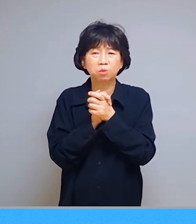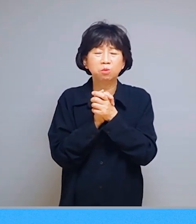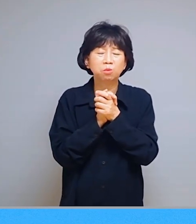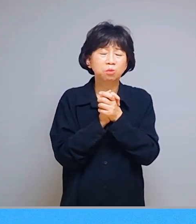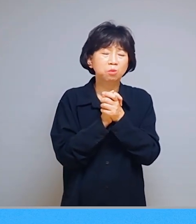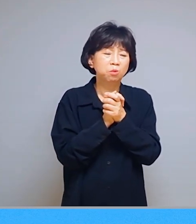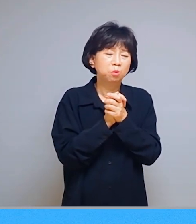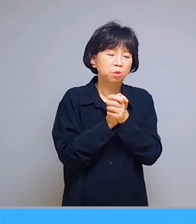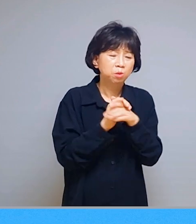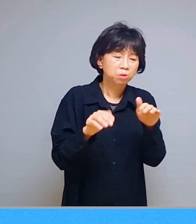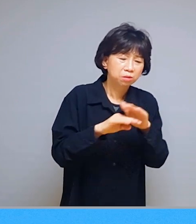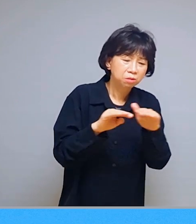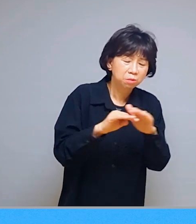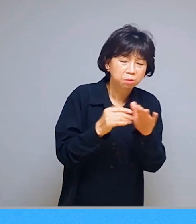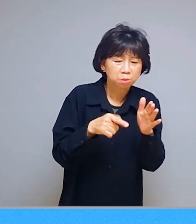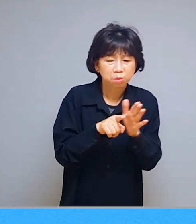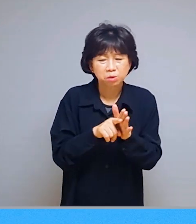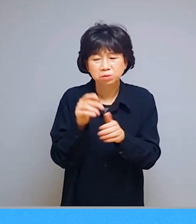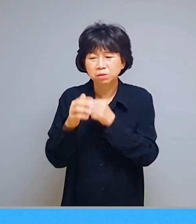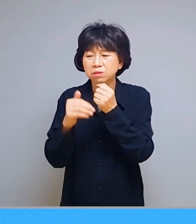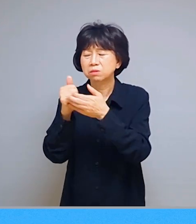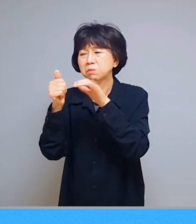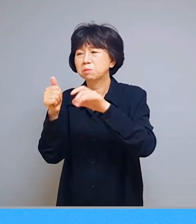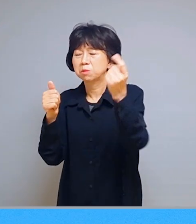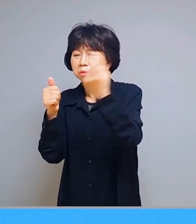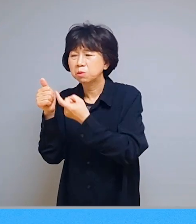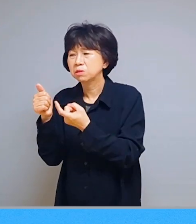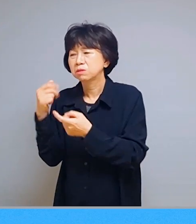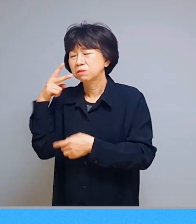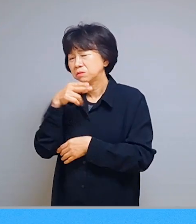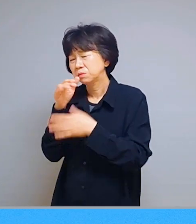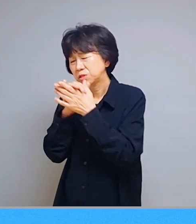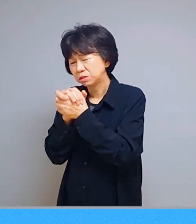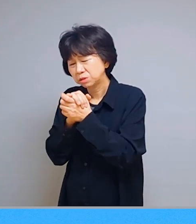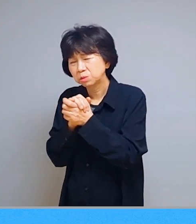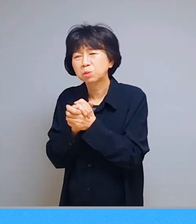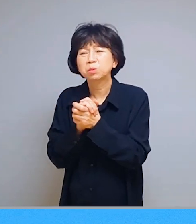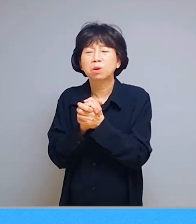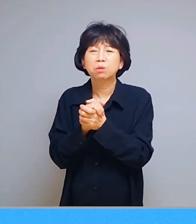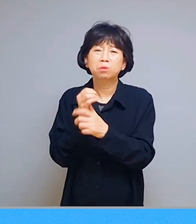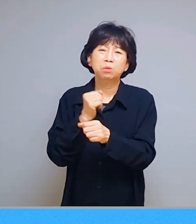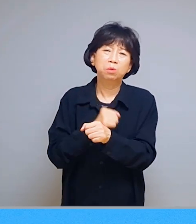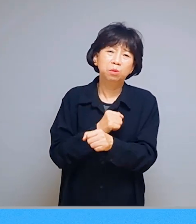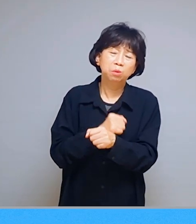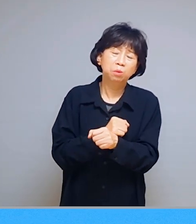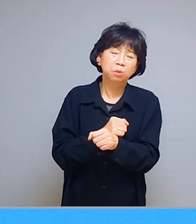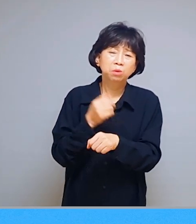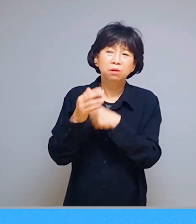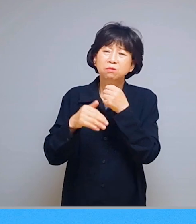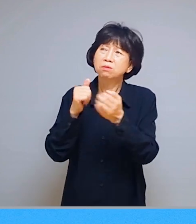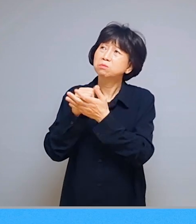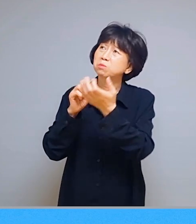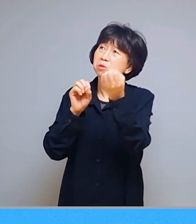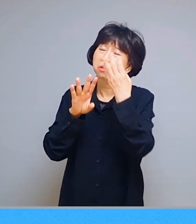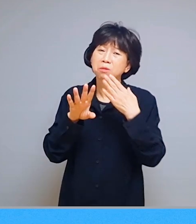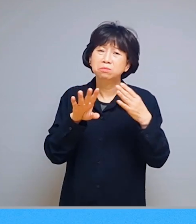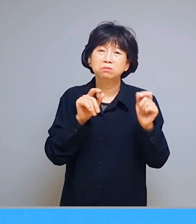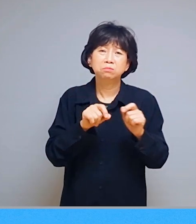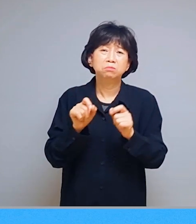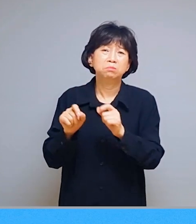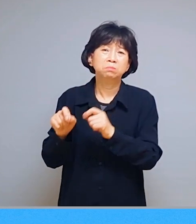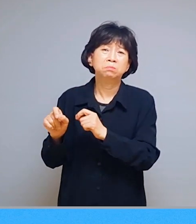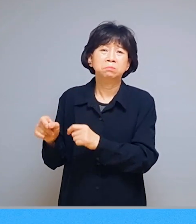해결해 보려고 하나님께 달려나와 금식하면서 작정한 거죠. 근데 하나님이 말씀 안 하시네요. 해결